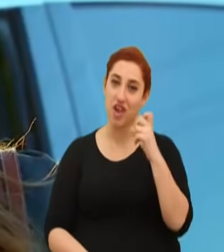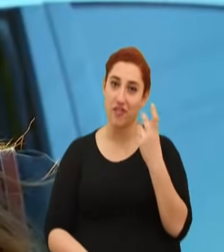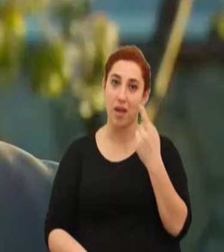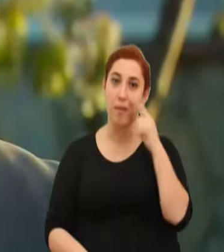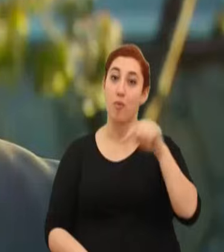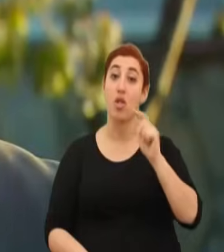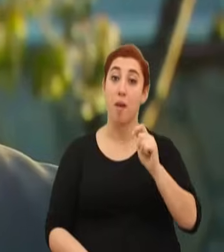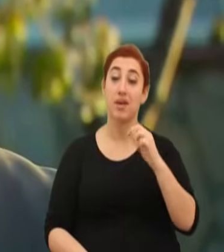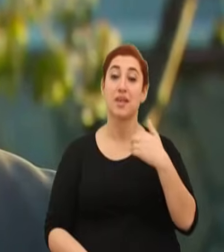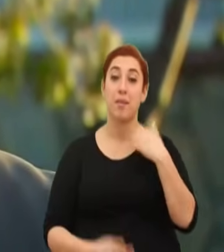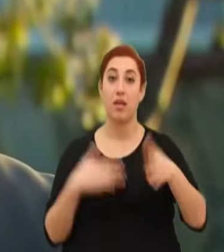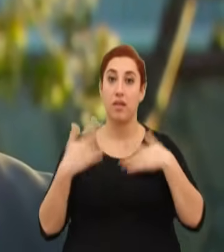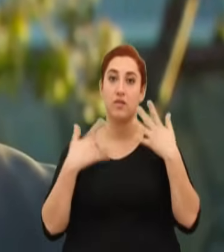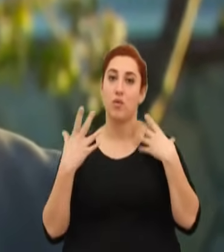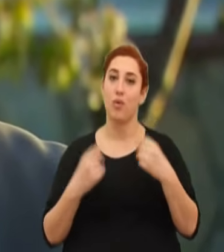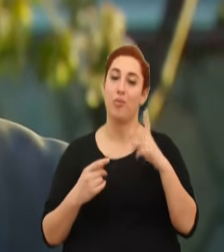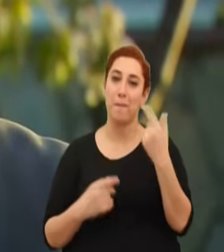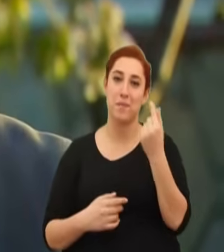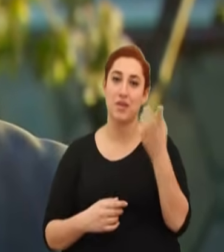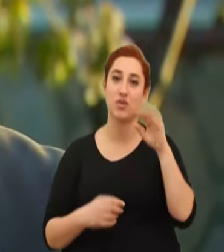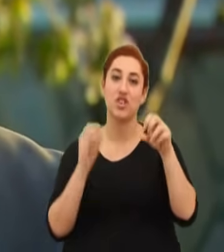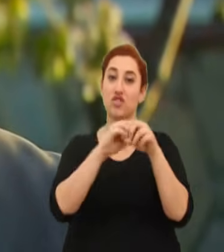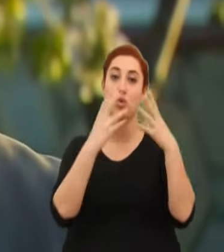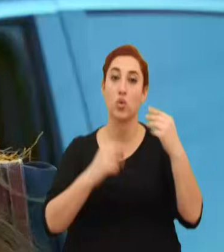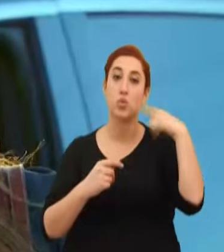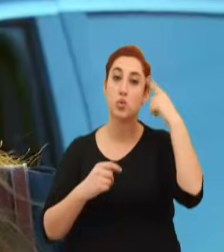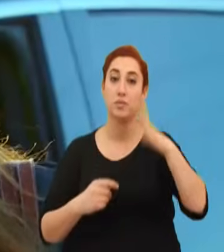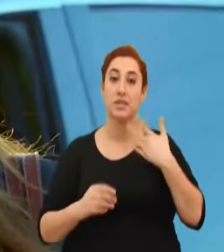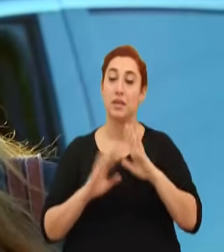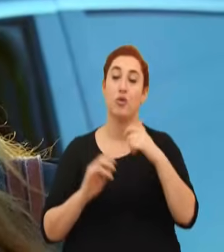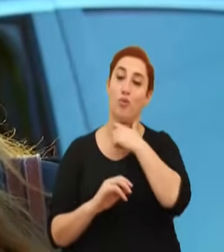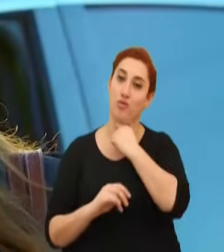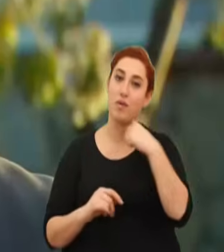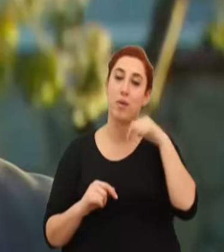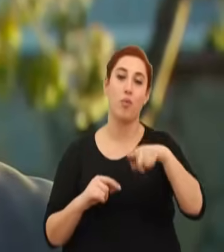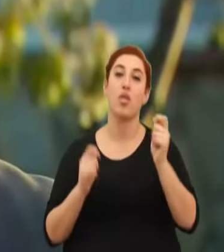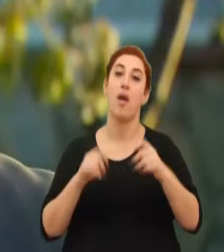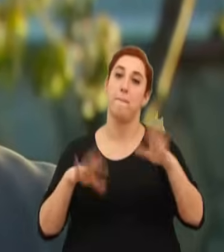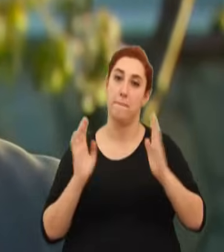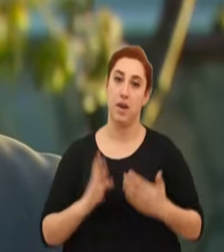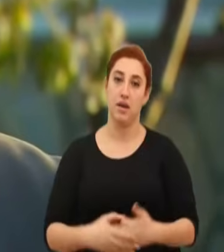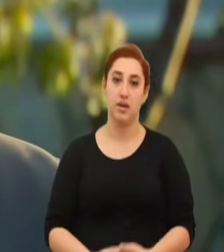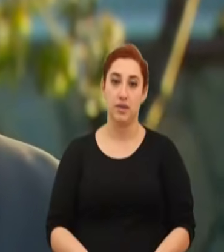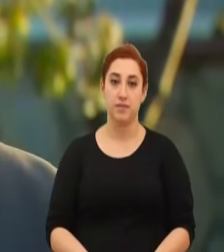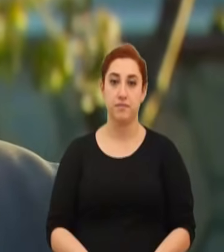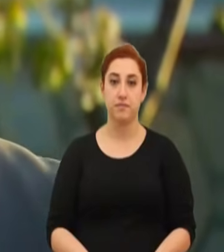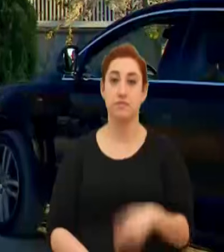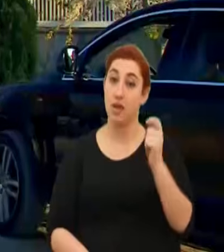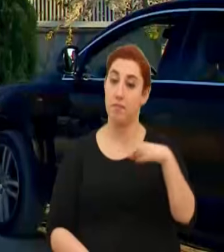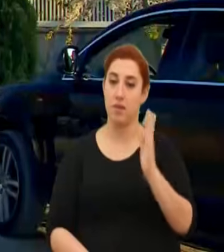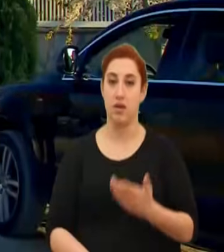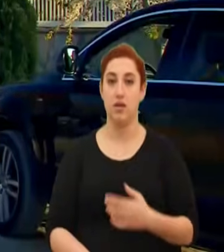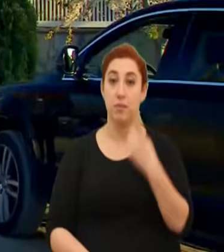Cavidan bak, böyle yaparsam ben endişe duyarım. Yani birazdan içeride olacakları düşünemiyorum ondan sonra. Ne olur bana böyle şeyler yapma.